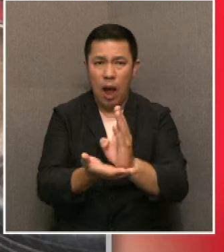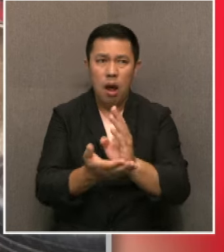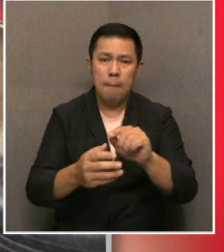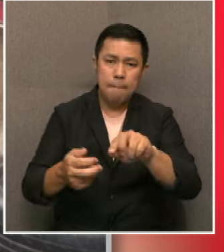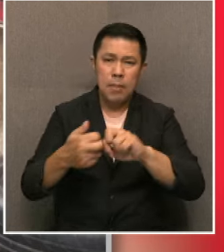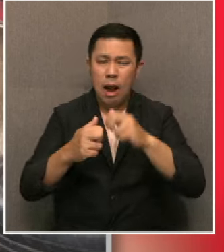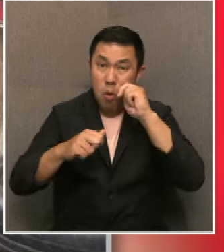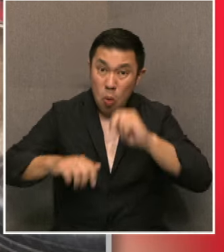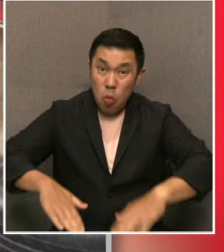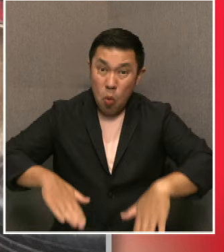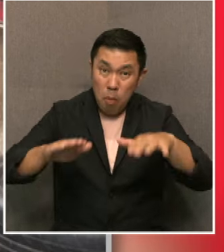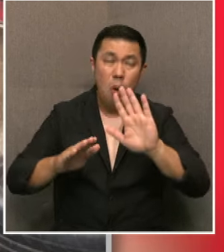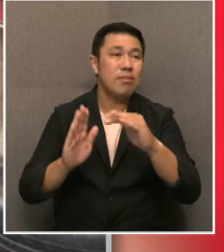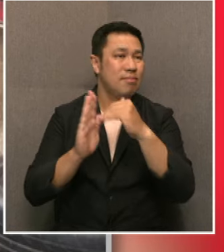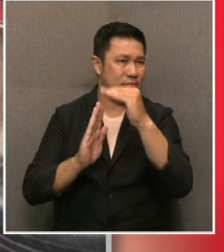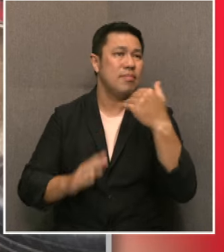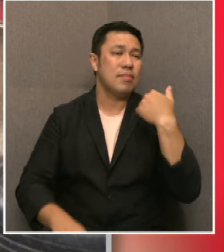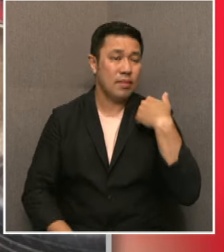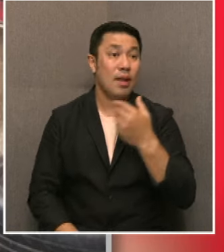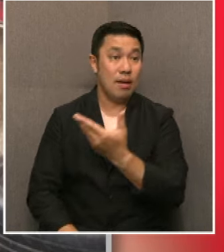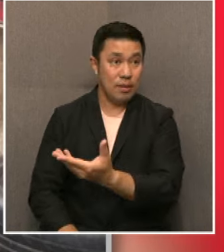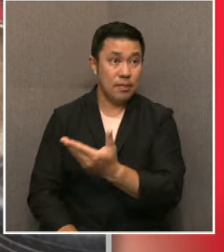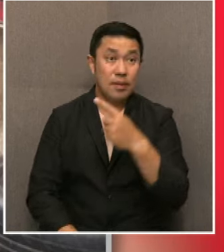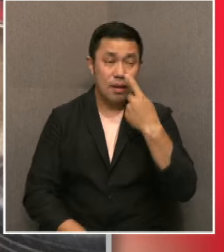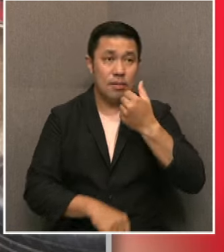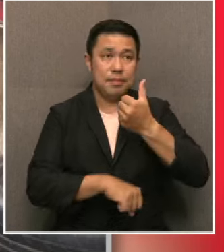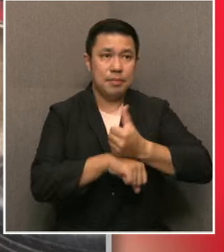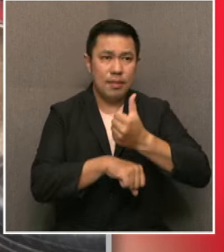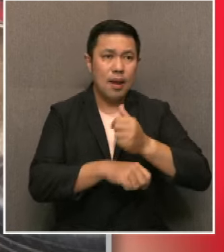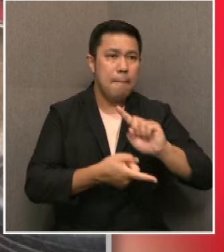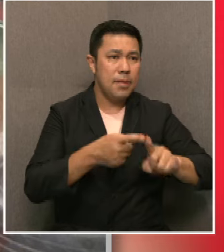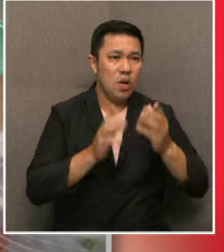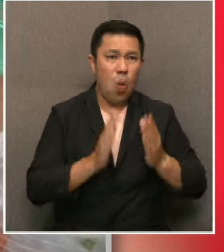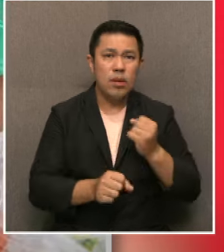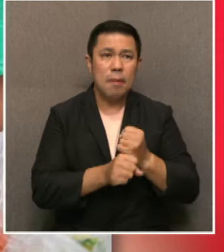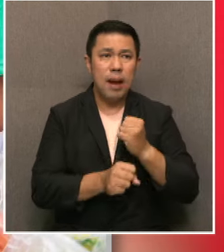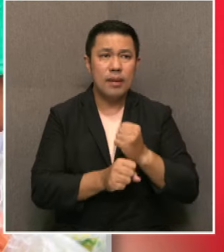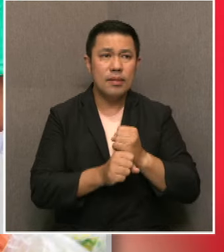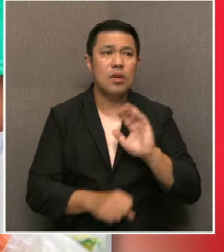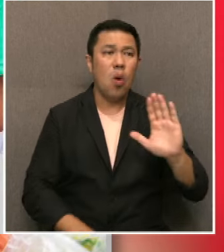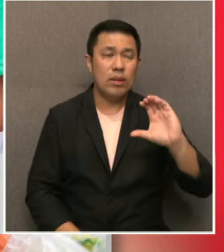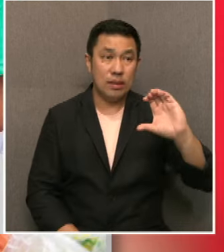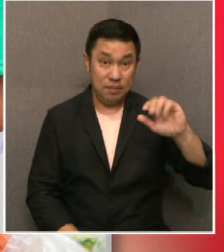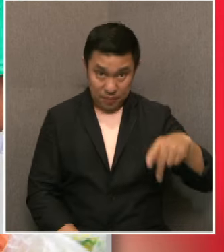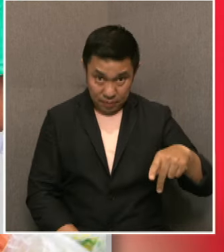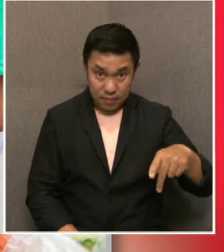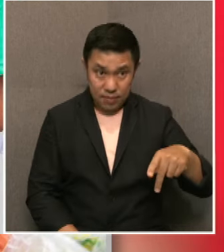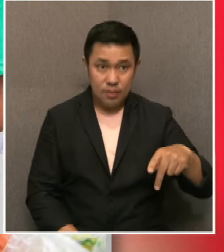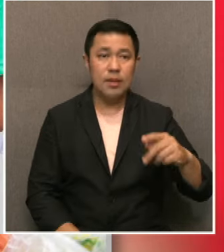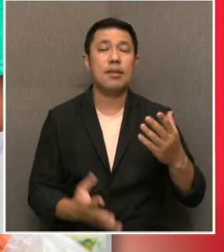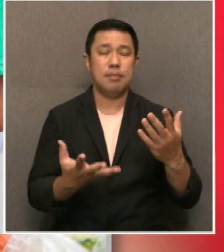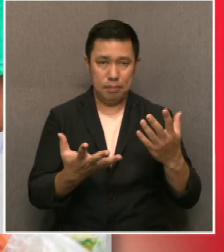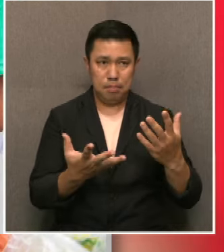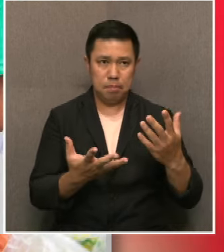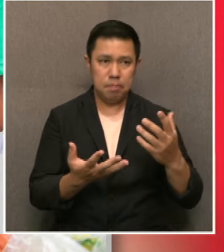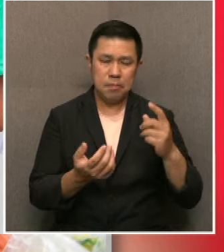ท่วมภาคเหนืออย่างต่อเนื่องค่ะล่าสุดผู้บริหารเพื่อนๆพนักงานเครือเจริญโภคภัณฑ์หรือ CP ได้ร่ว